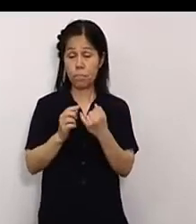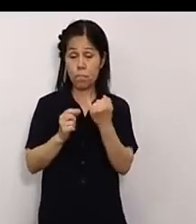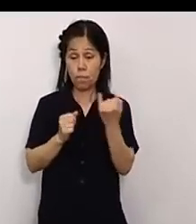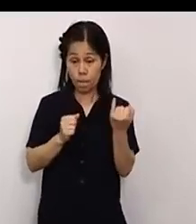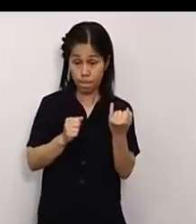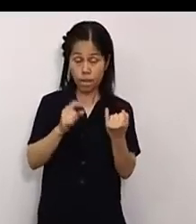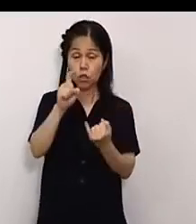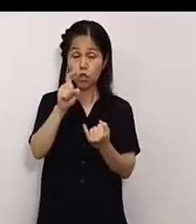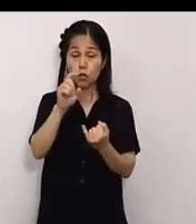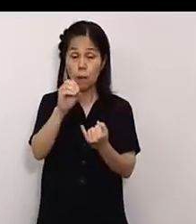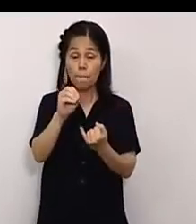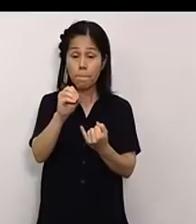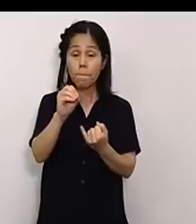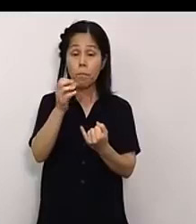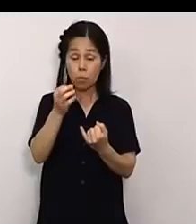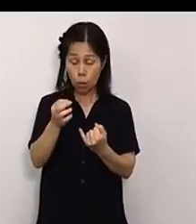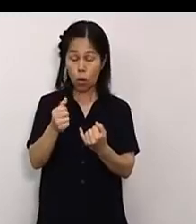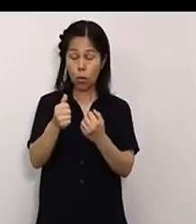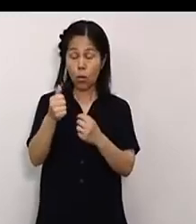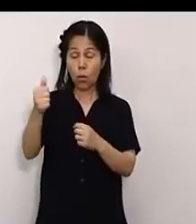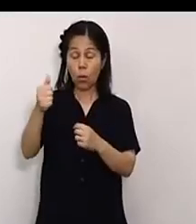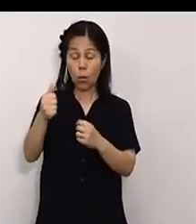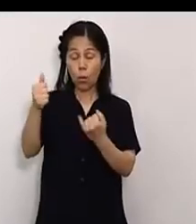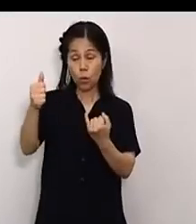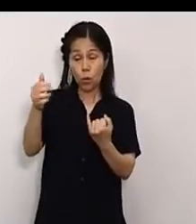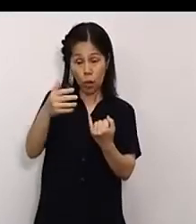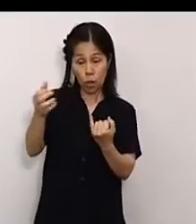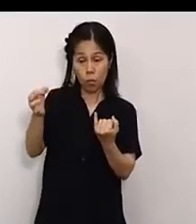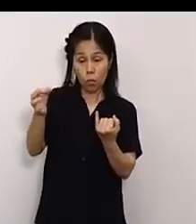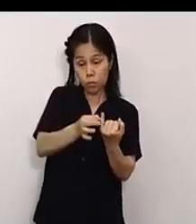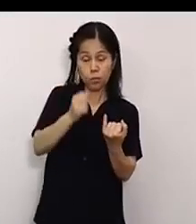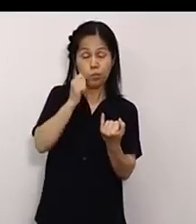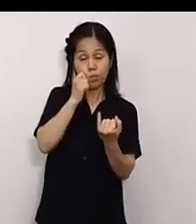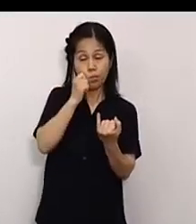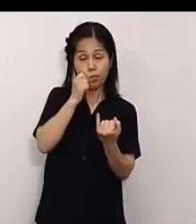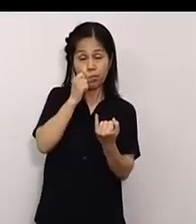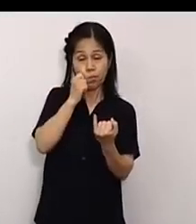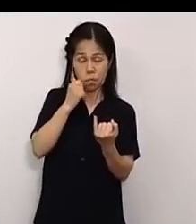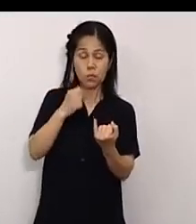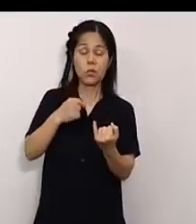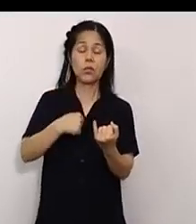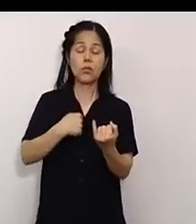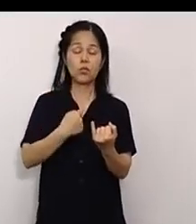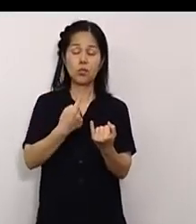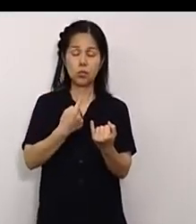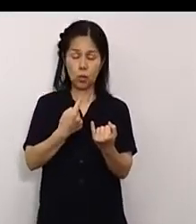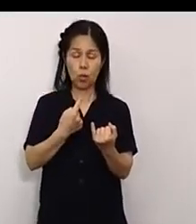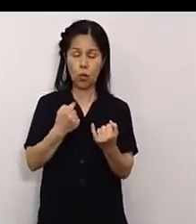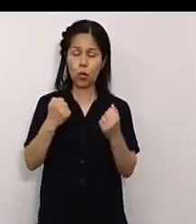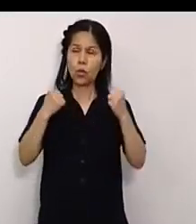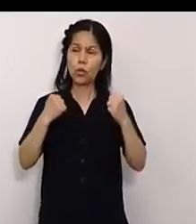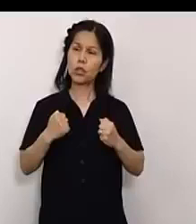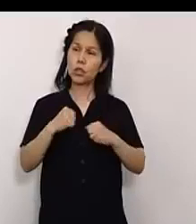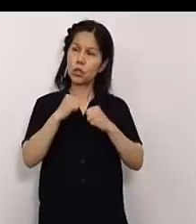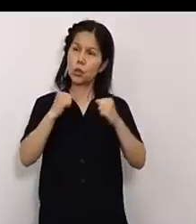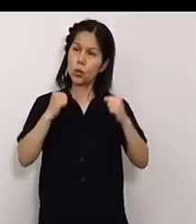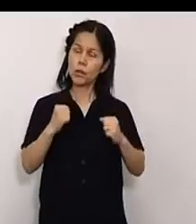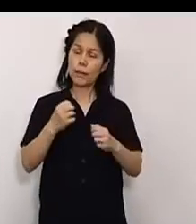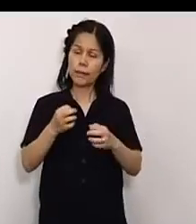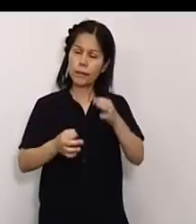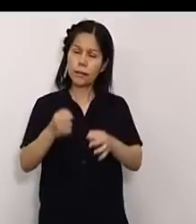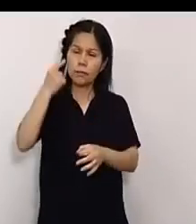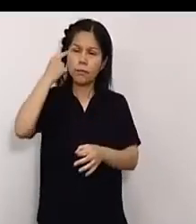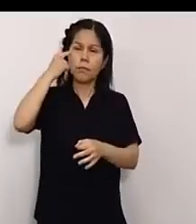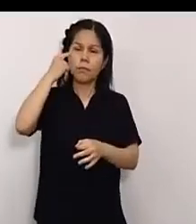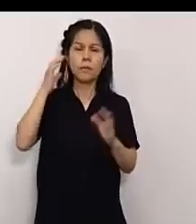万円のお金さえも夫からもらえないのかというようなことで、非常にこう自分自身の存在価値を見失ってですね、